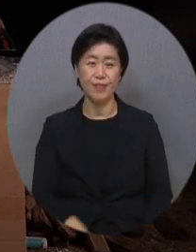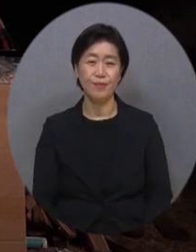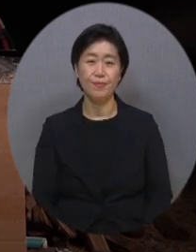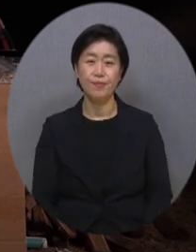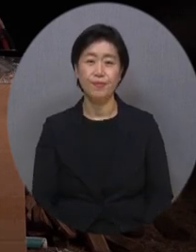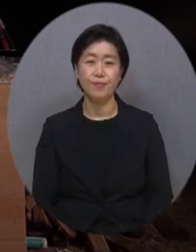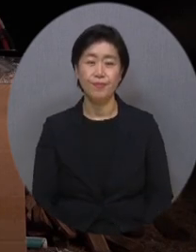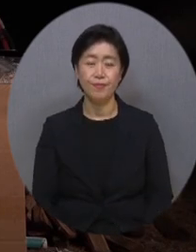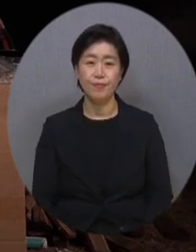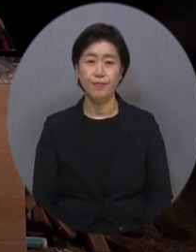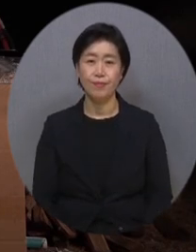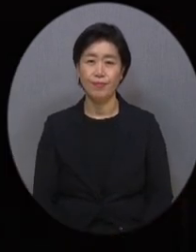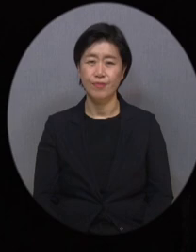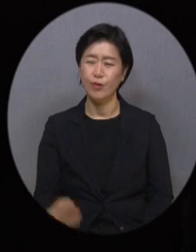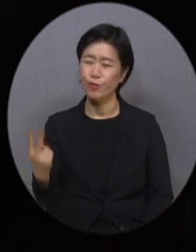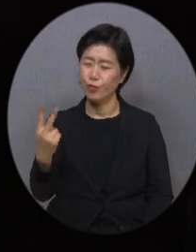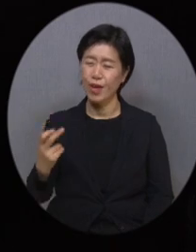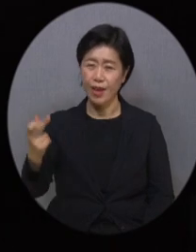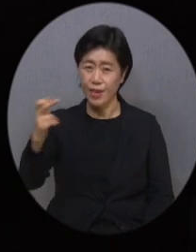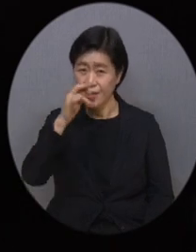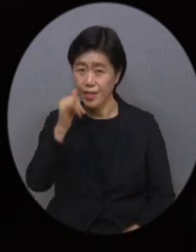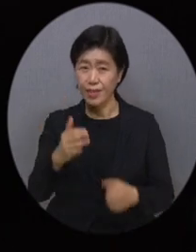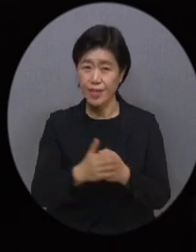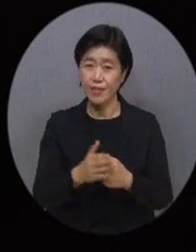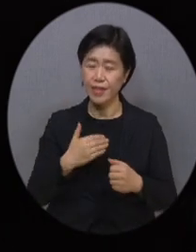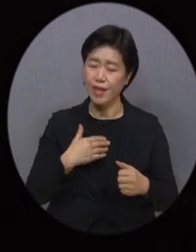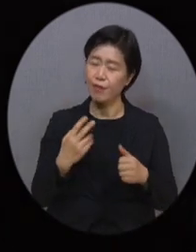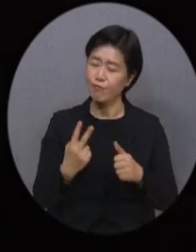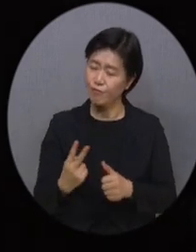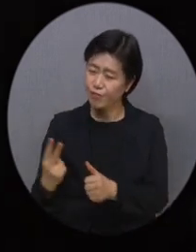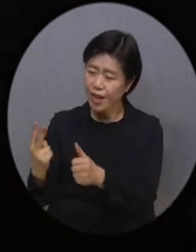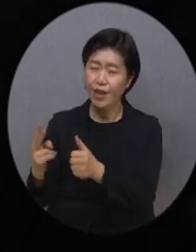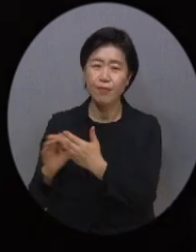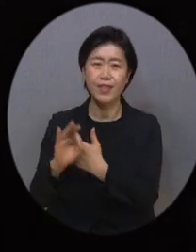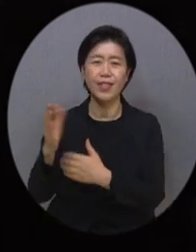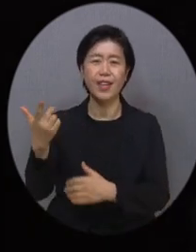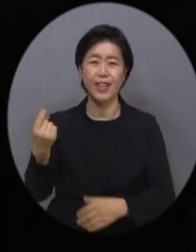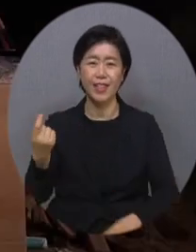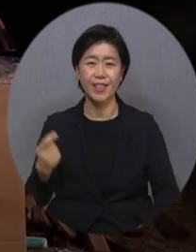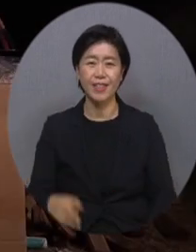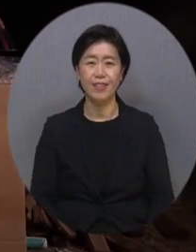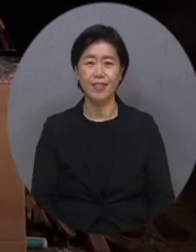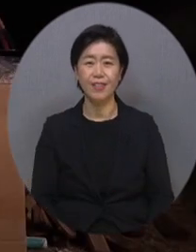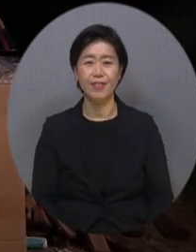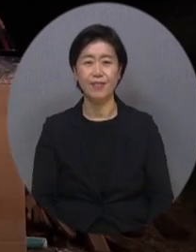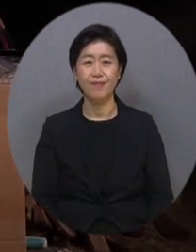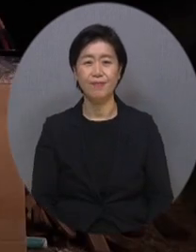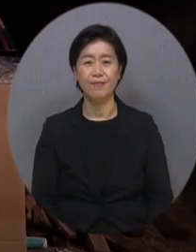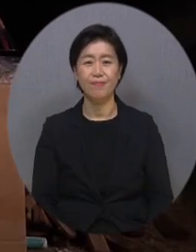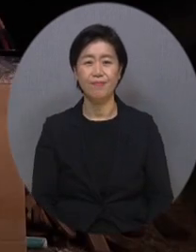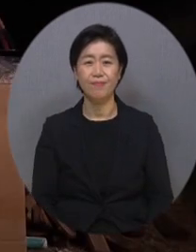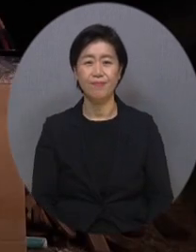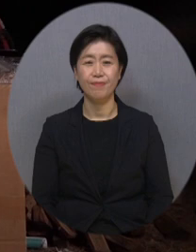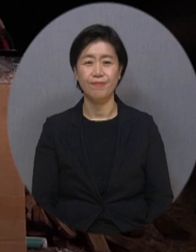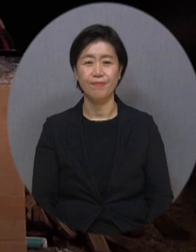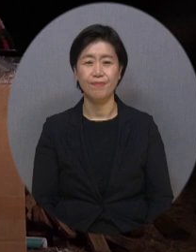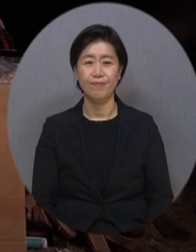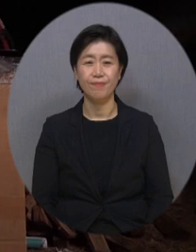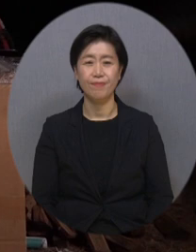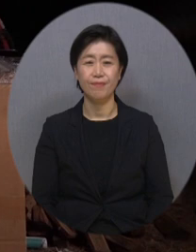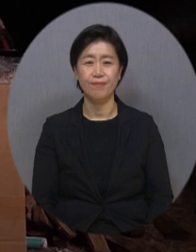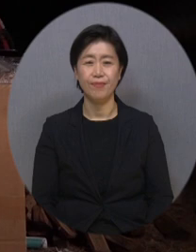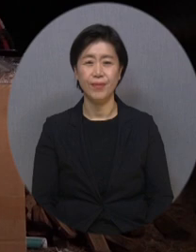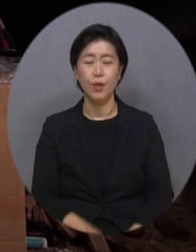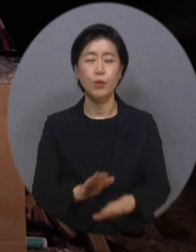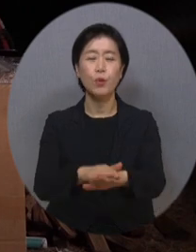그런데 형님 두 분이 있으니까 두 분이 하는 걸 이렇게 같이 옆에서 붙어 다니고 하는 거지 뭐. 자. 배보다 배보다 크게. 자, 손